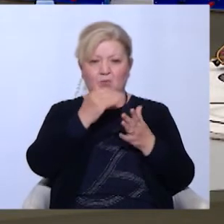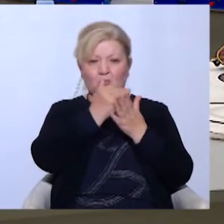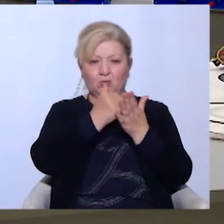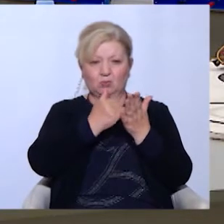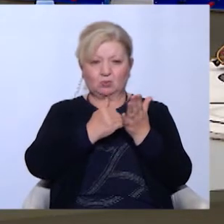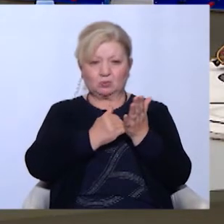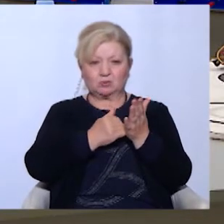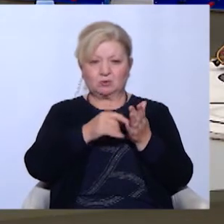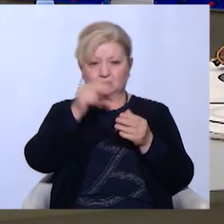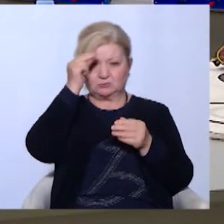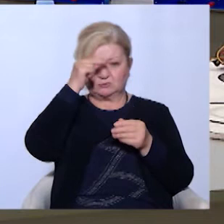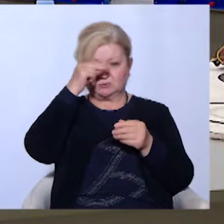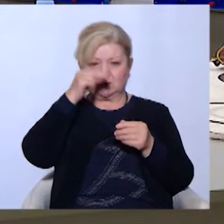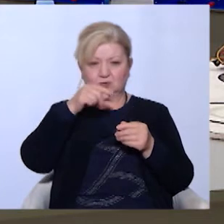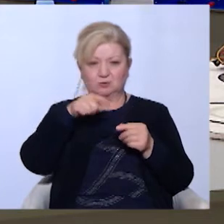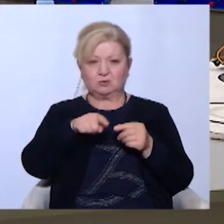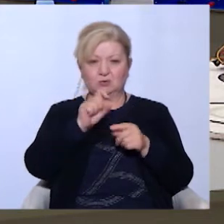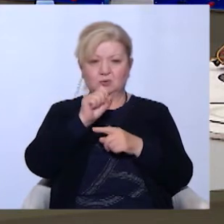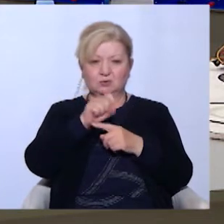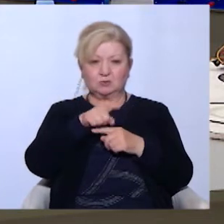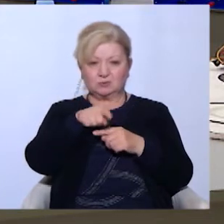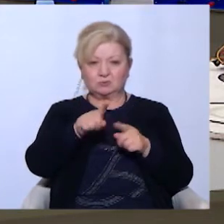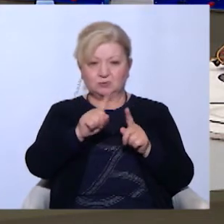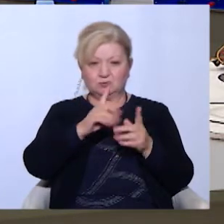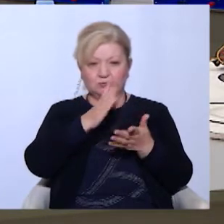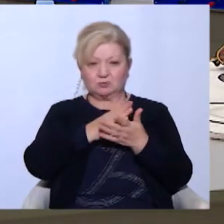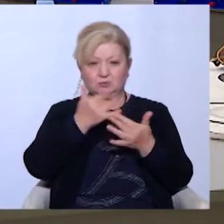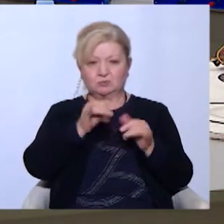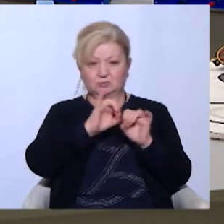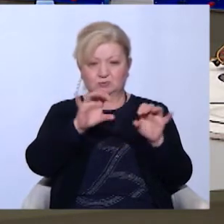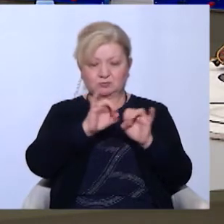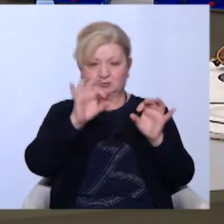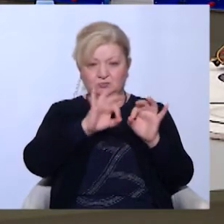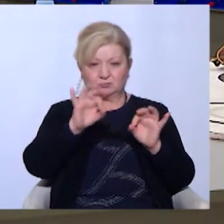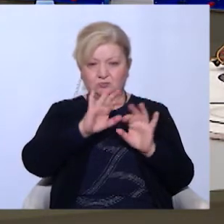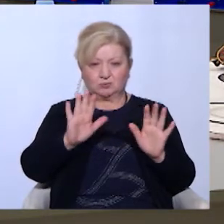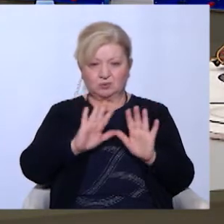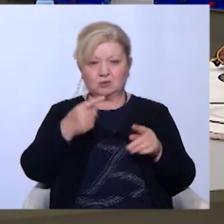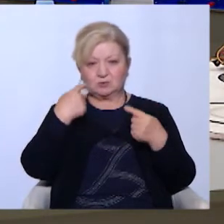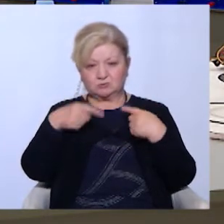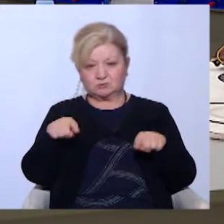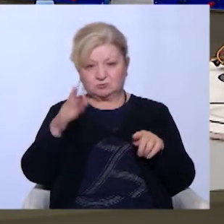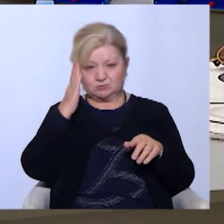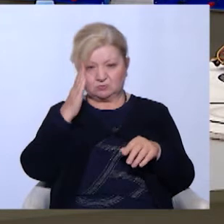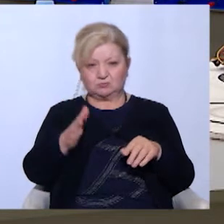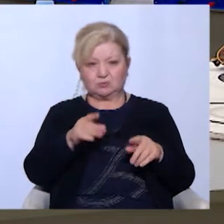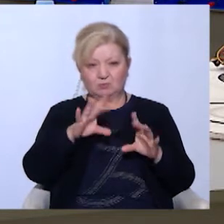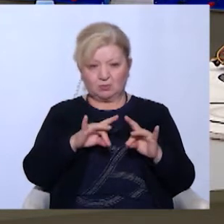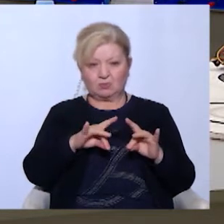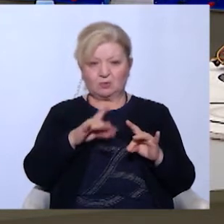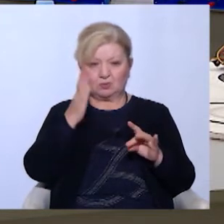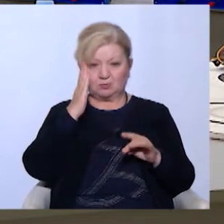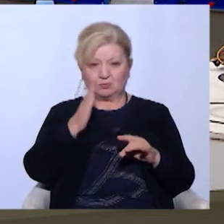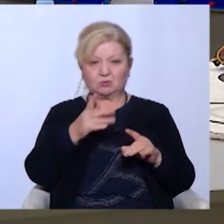რომელსაც პროგრამულად შეისწავლის. დავანებოთ, ეხა პროგრამირებაზე დღეს საუბარი არ გვექნება, ეს ჩვენ ფორმატში არ